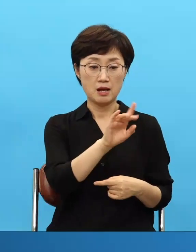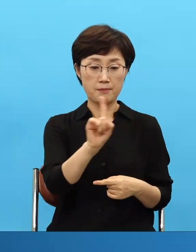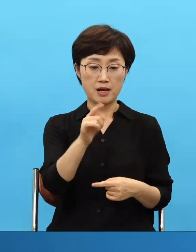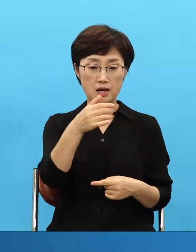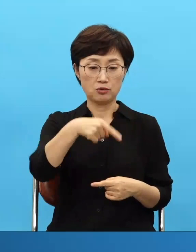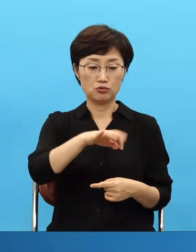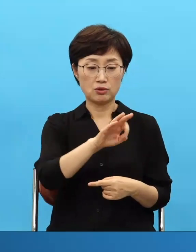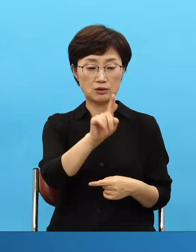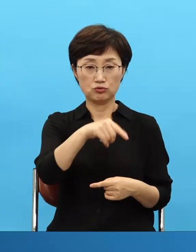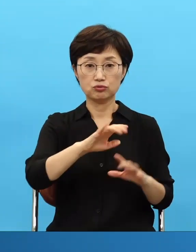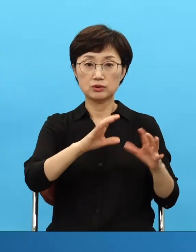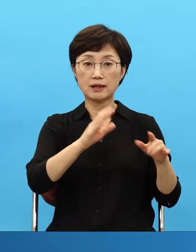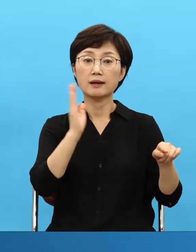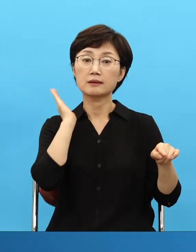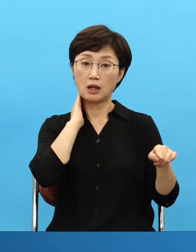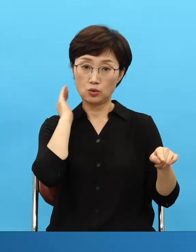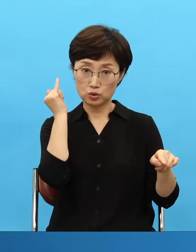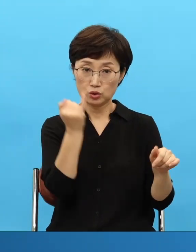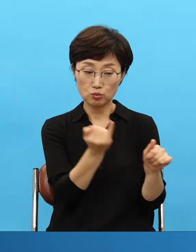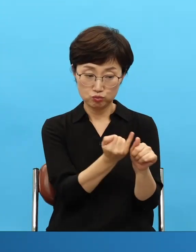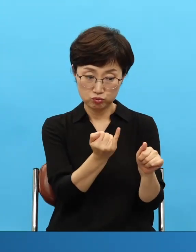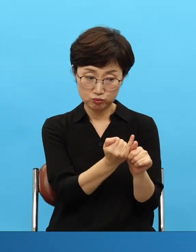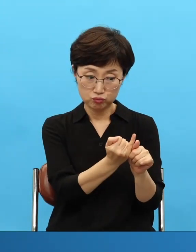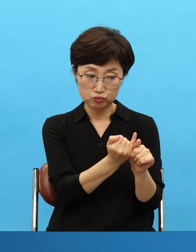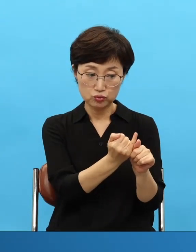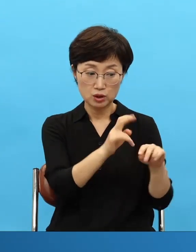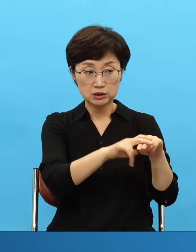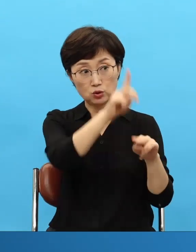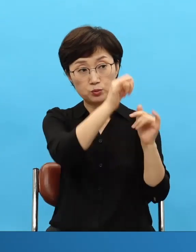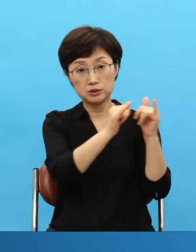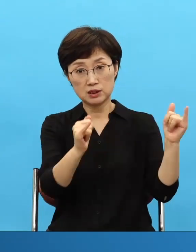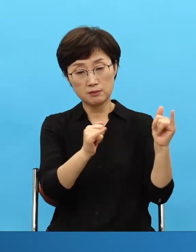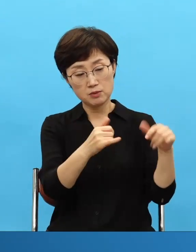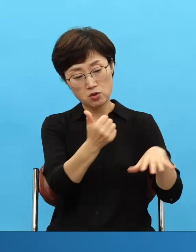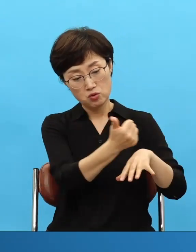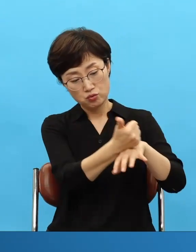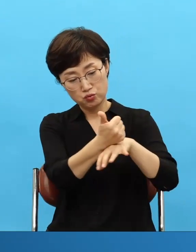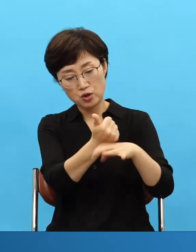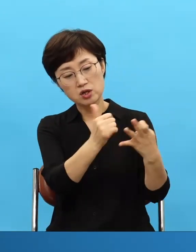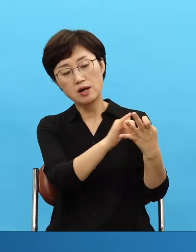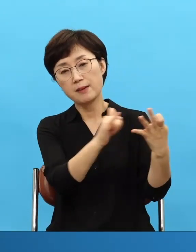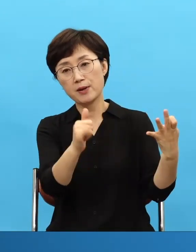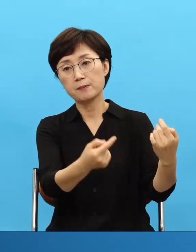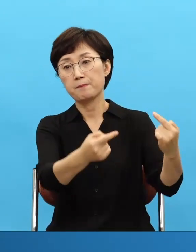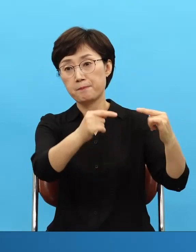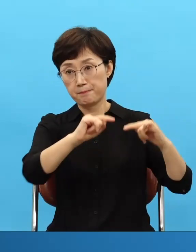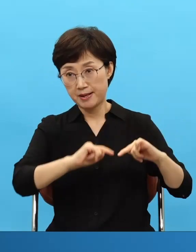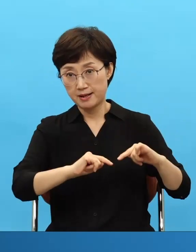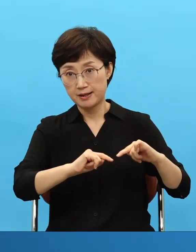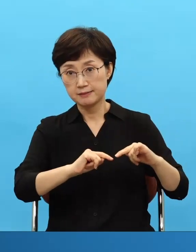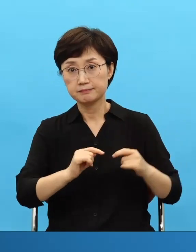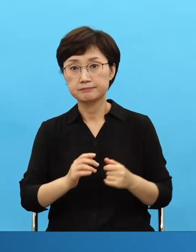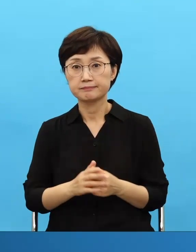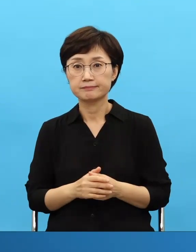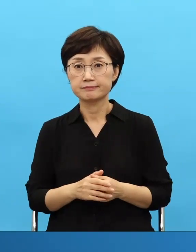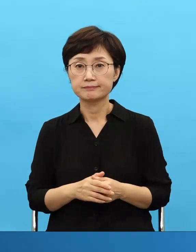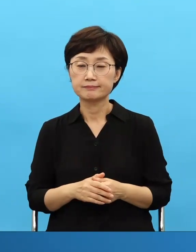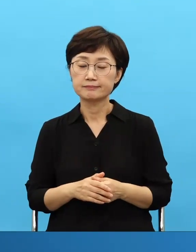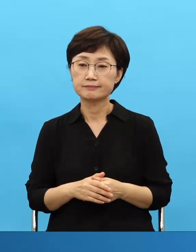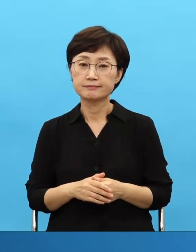대통령 내외와 지도자, 종교 지도자 14명 등 바누아투 주요 인사들이 대구 타운에서 함께